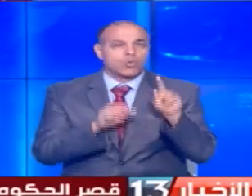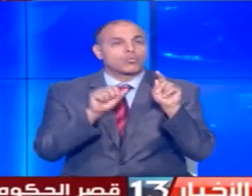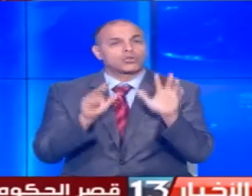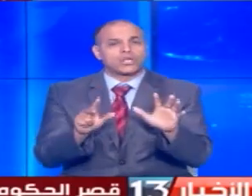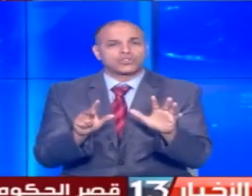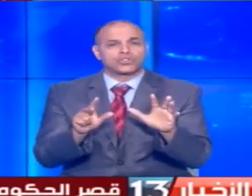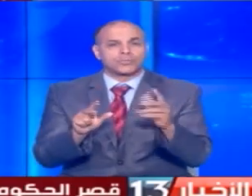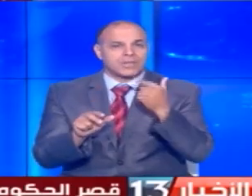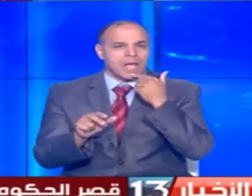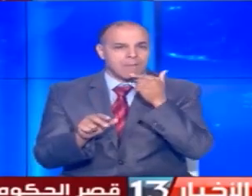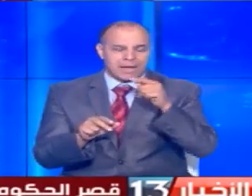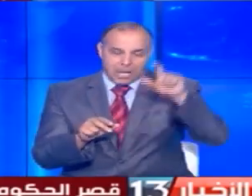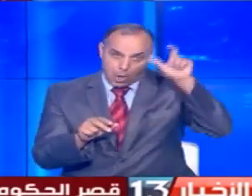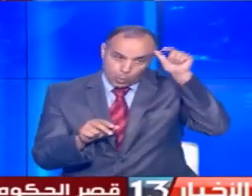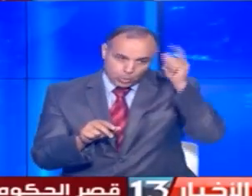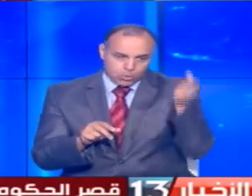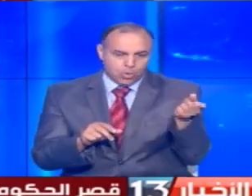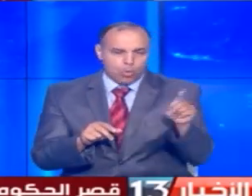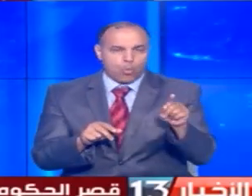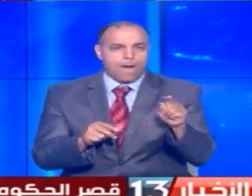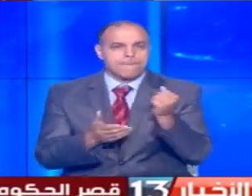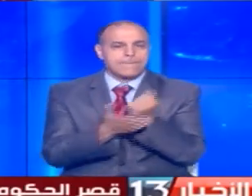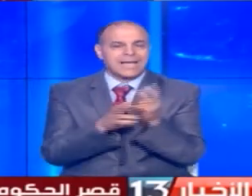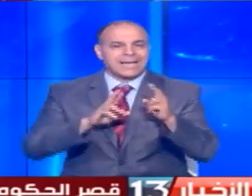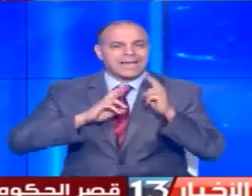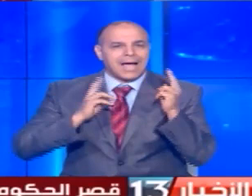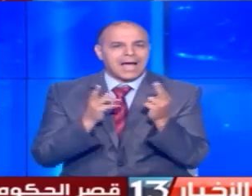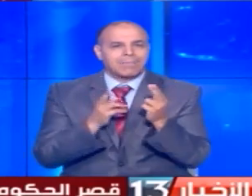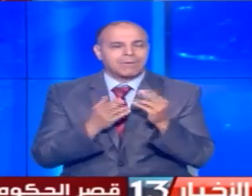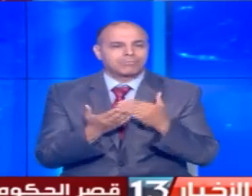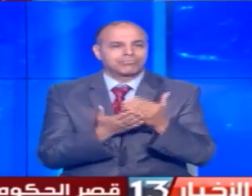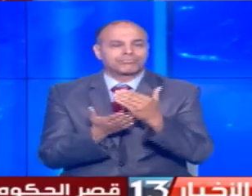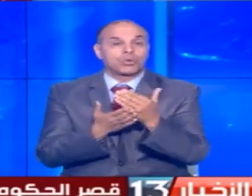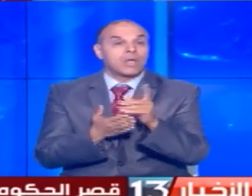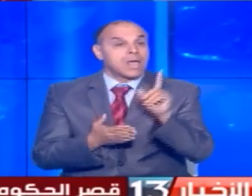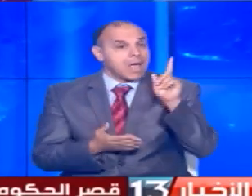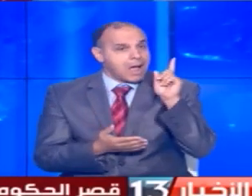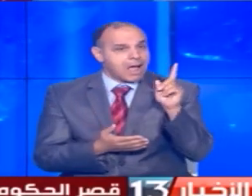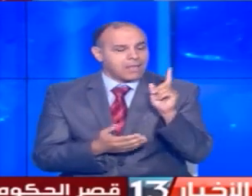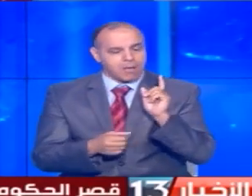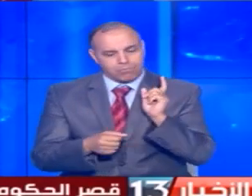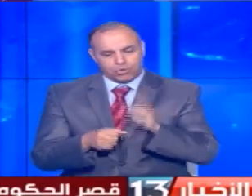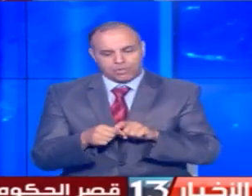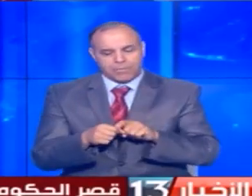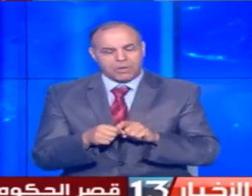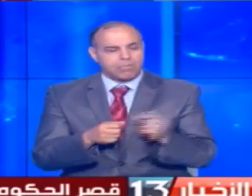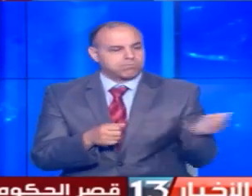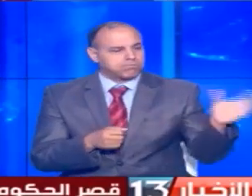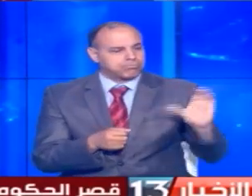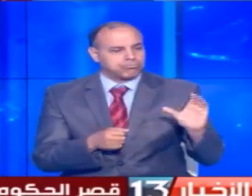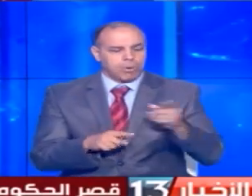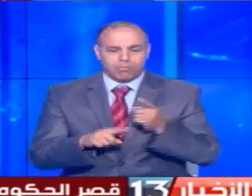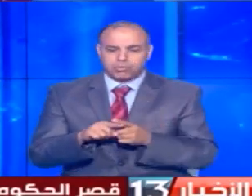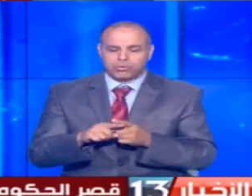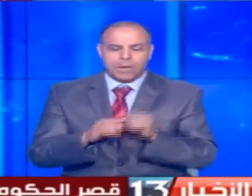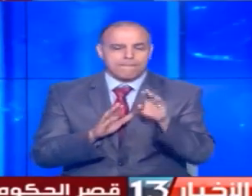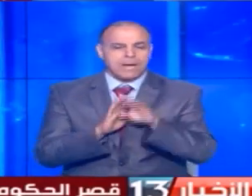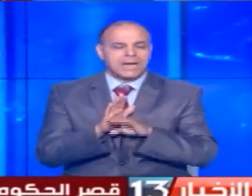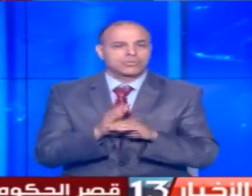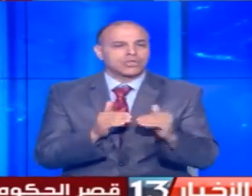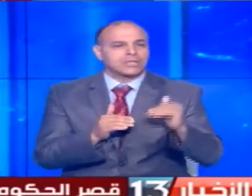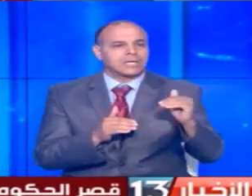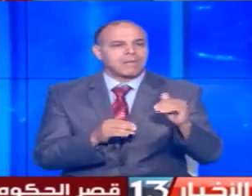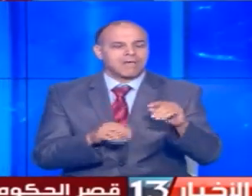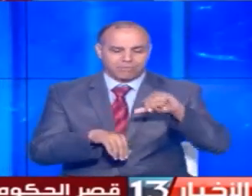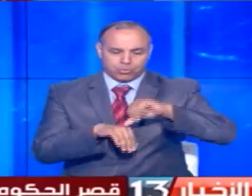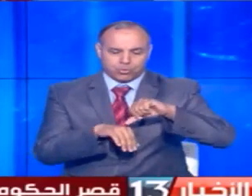11 جويلية 2018 بين الجمهورية التونسية والبنك الدولي للإنشاء والتعمير للمساهمة في التمويل الإضافي لبرامج التنمية